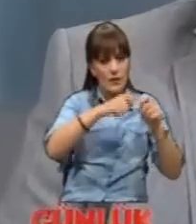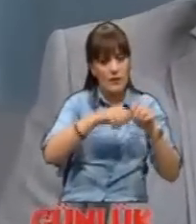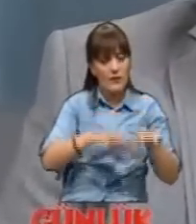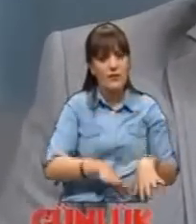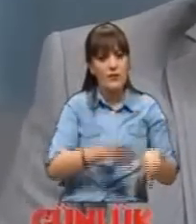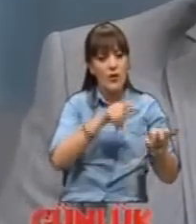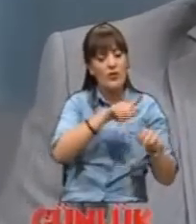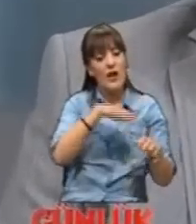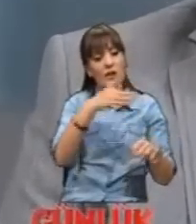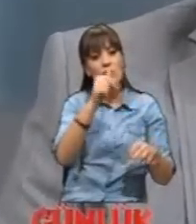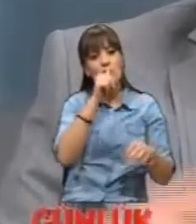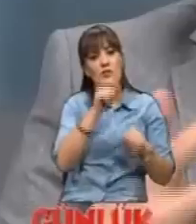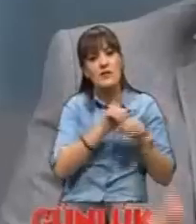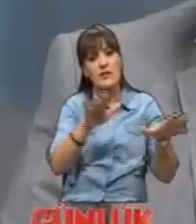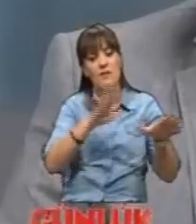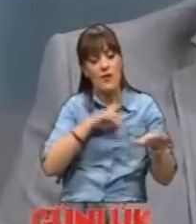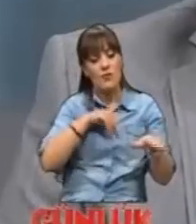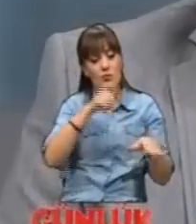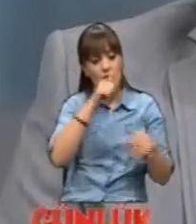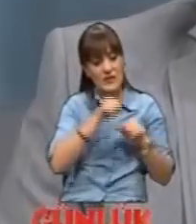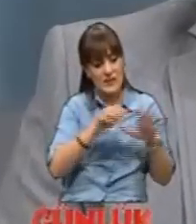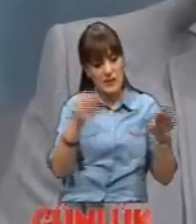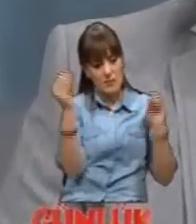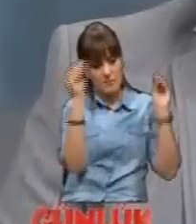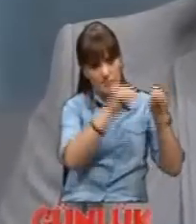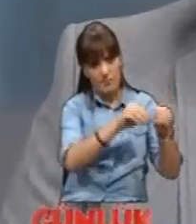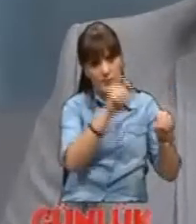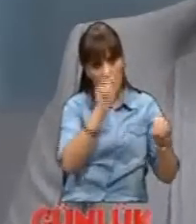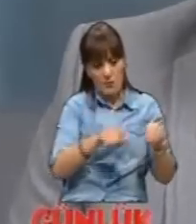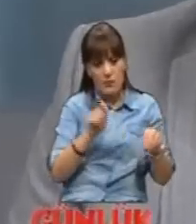Onun bir de ayrı su sistemi var. Su sistemi yapılıyor.